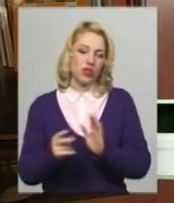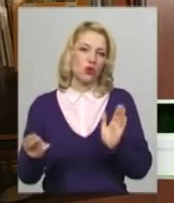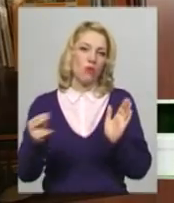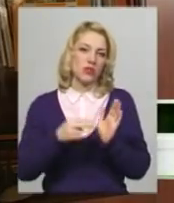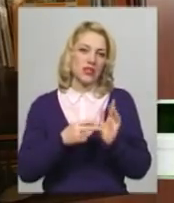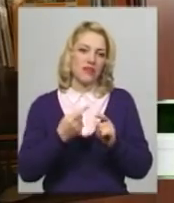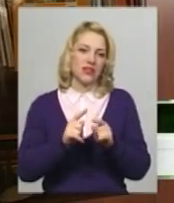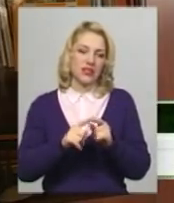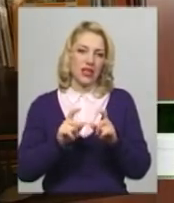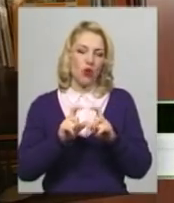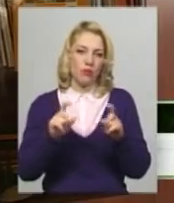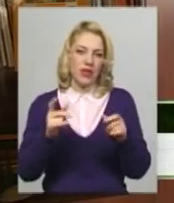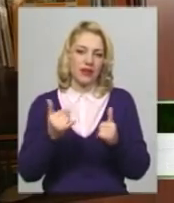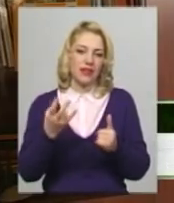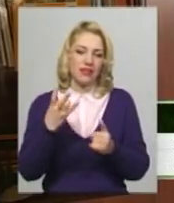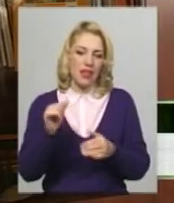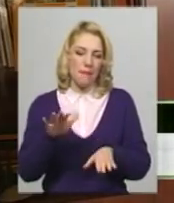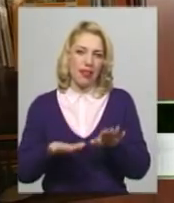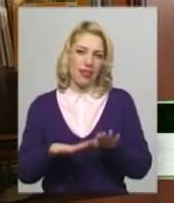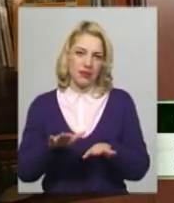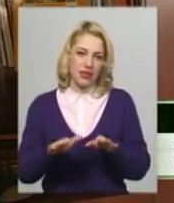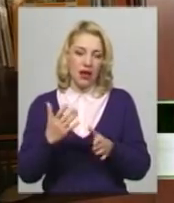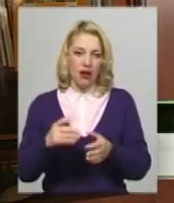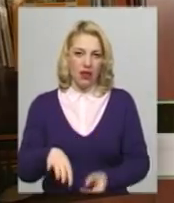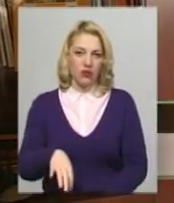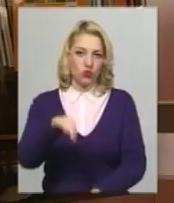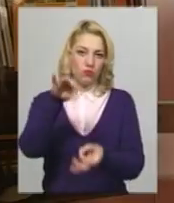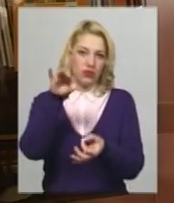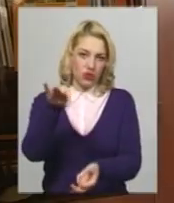об'єкт на баланс. Якщо він перебуває зараз в підвішеному стані,